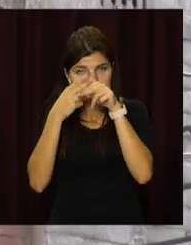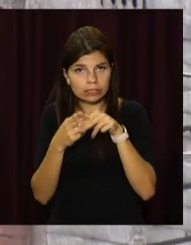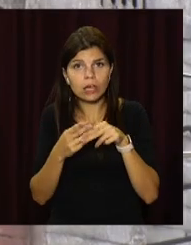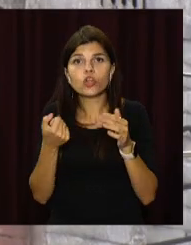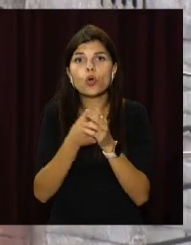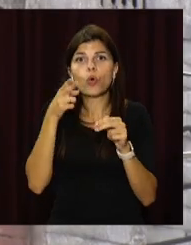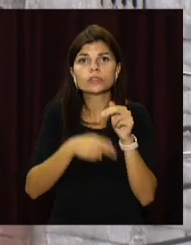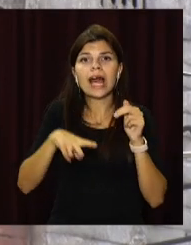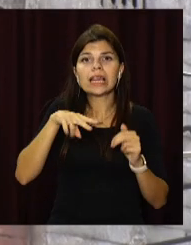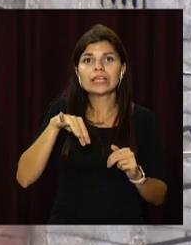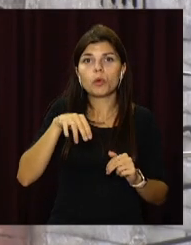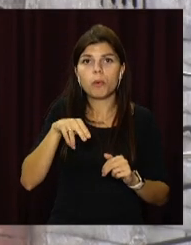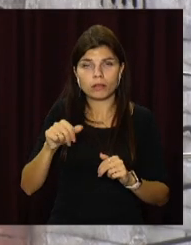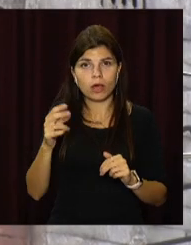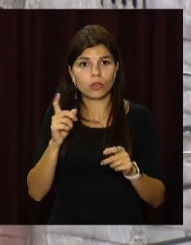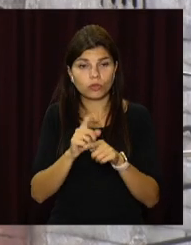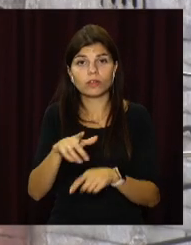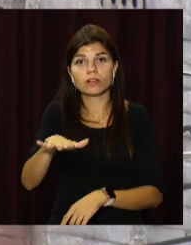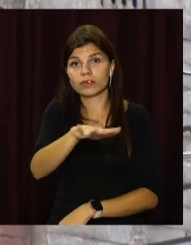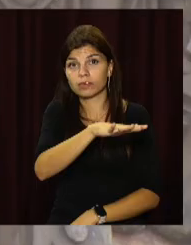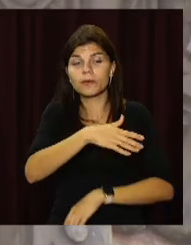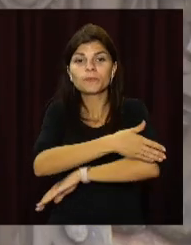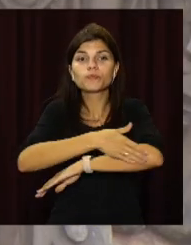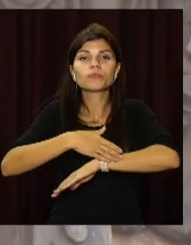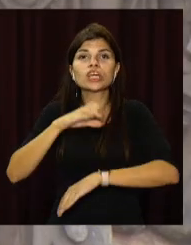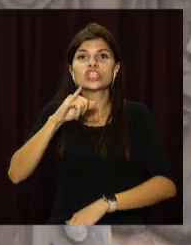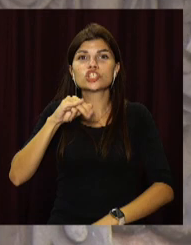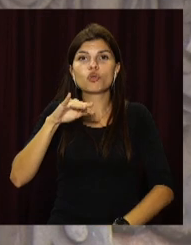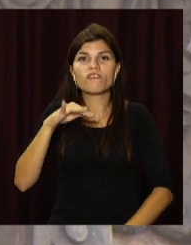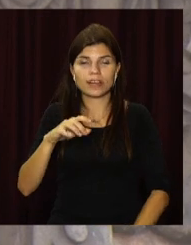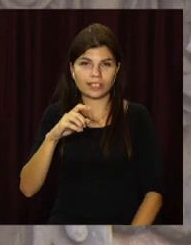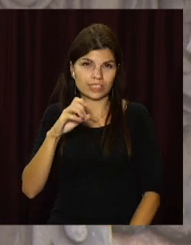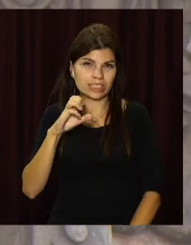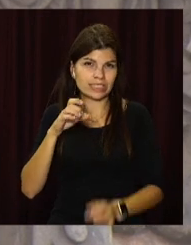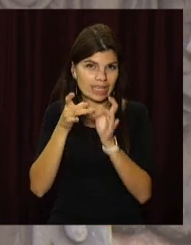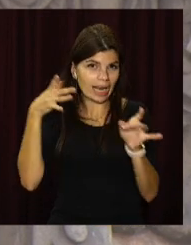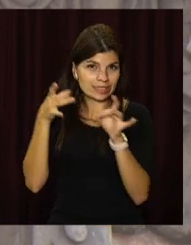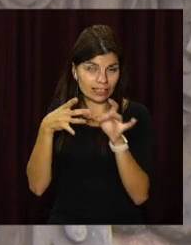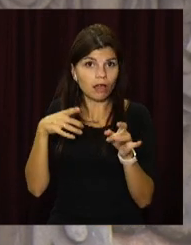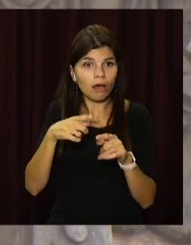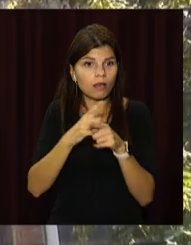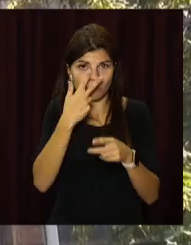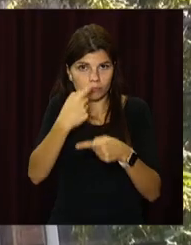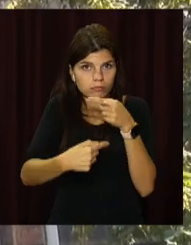до кінця листопада. Будівля по вулиці Січових Стрільців 1 має статус об'єкту культурної спадщини.